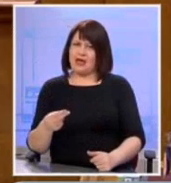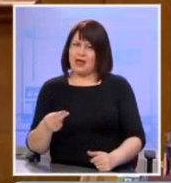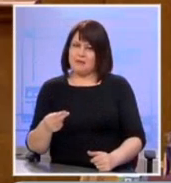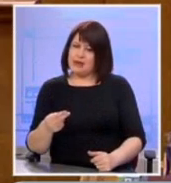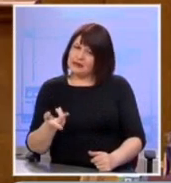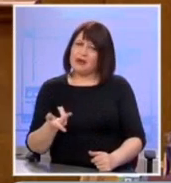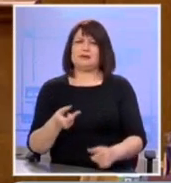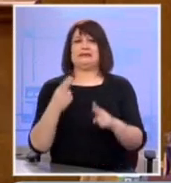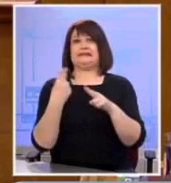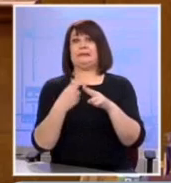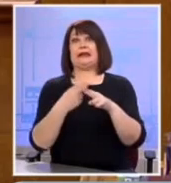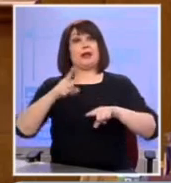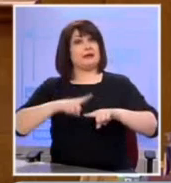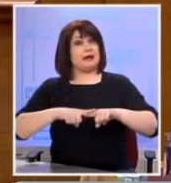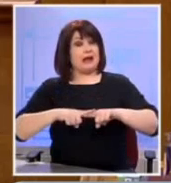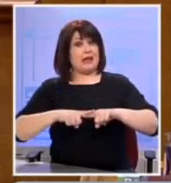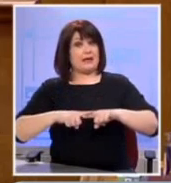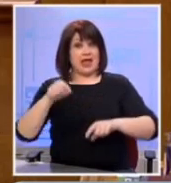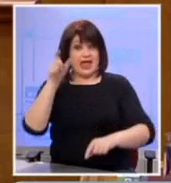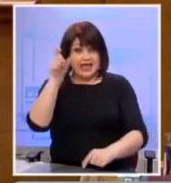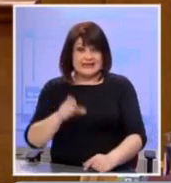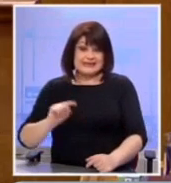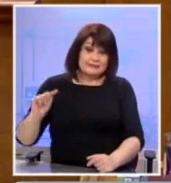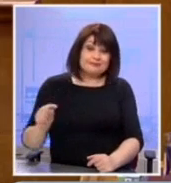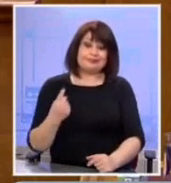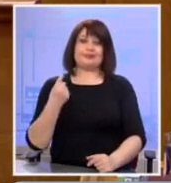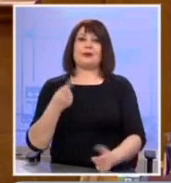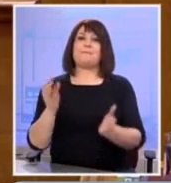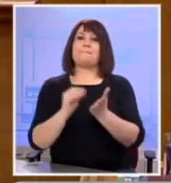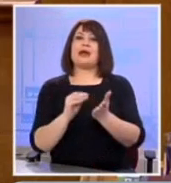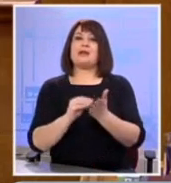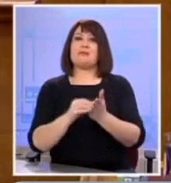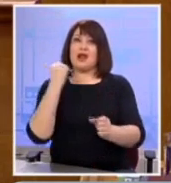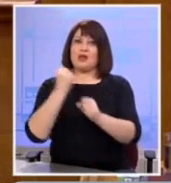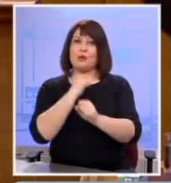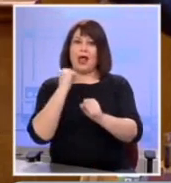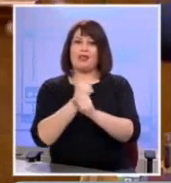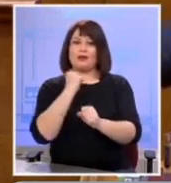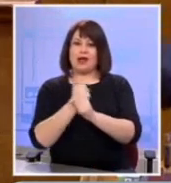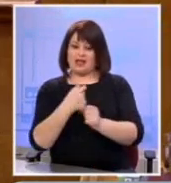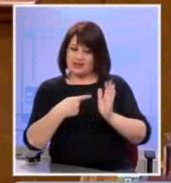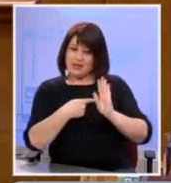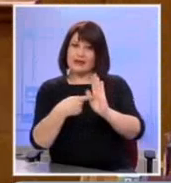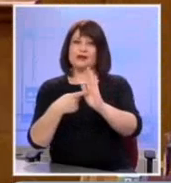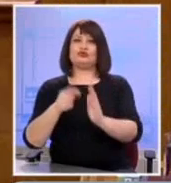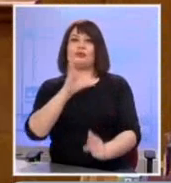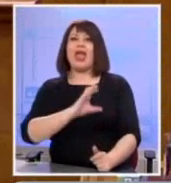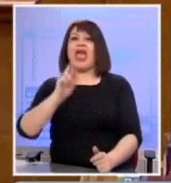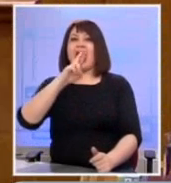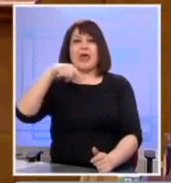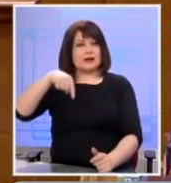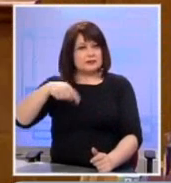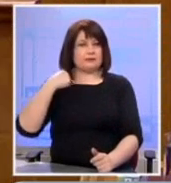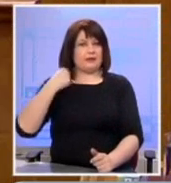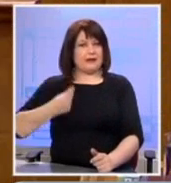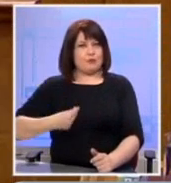ταυτοτικά ζητήματα. Σας ενοχλεί που θα ξανάρθουν και θα βρουν δουλειά και στην ΕΡΤ και στο